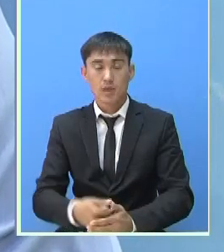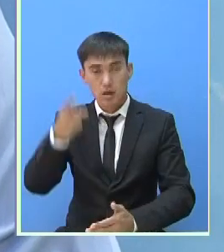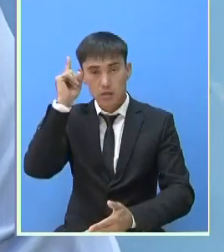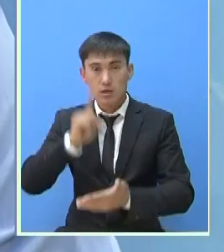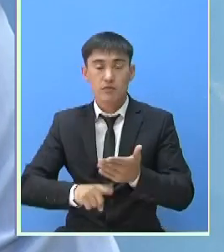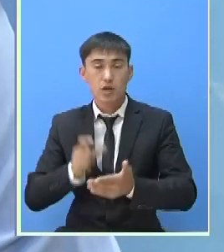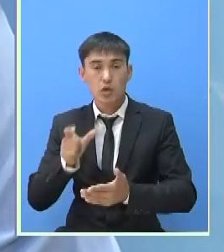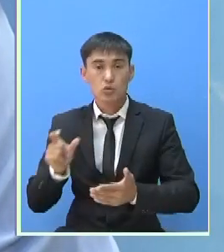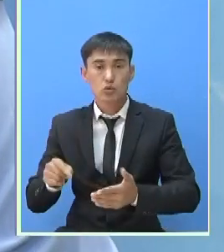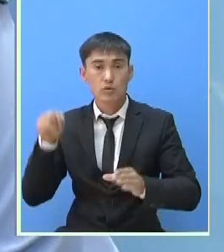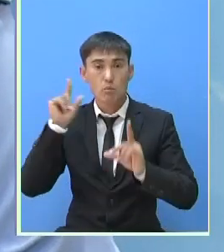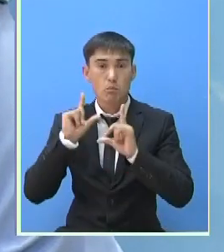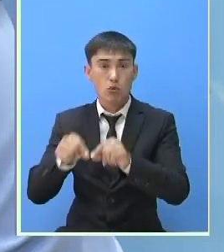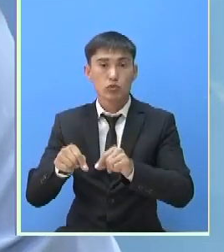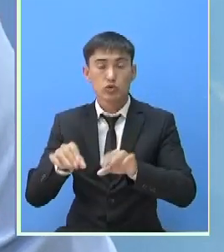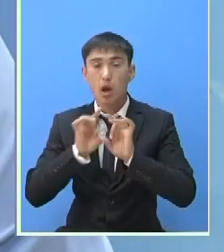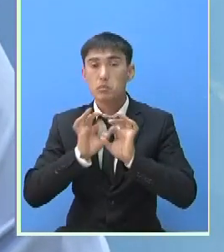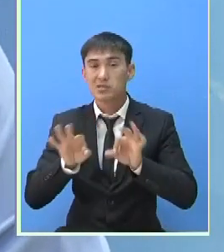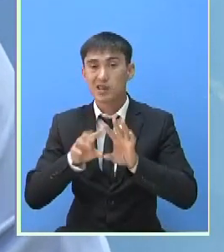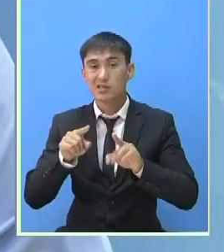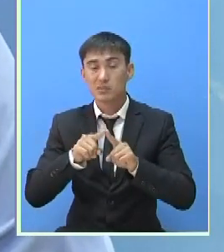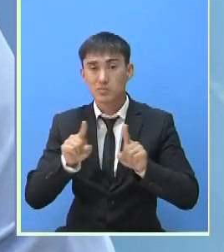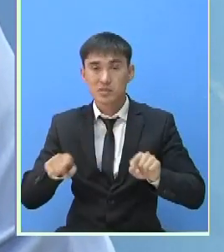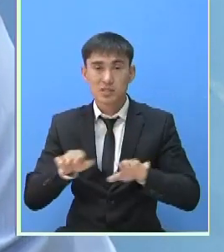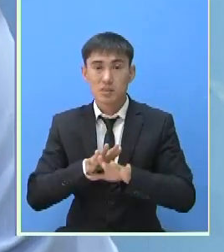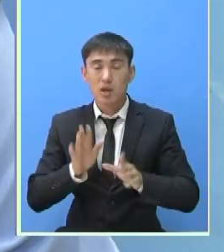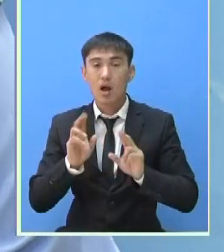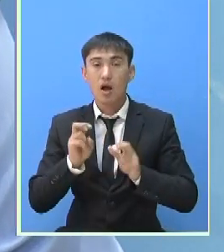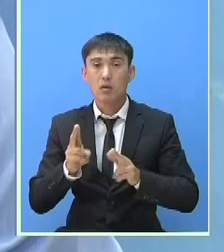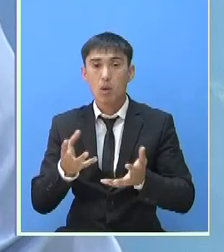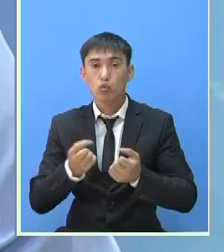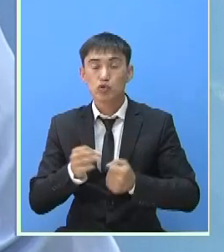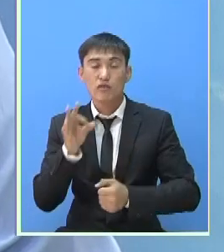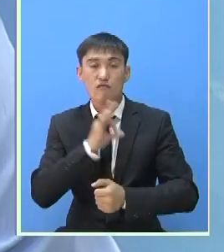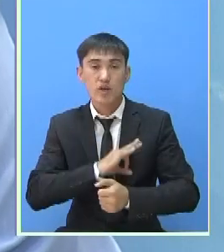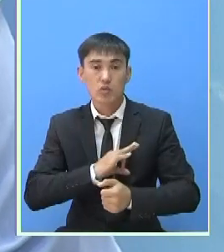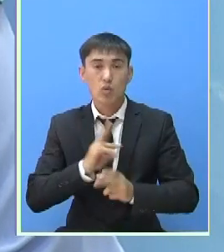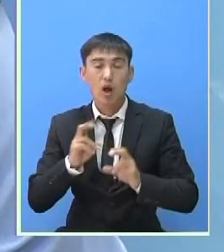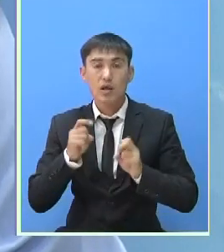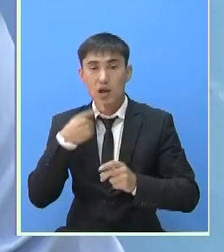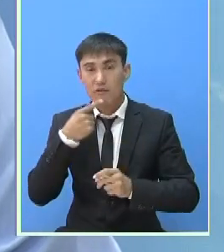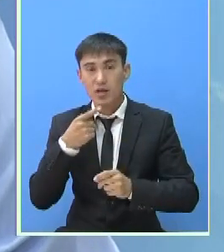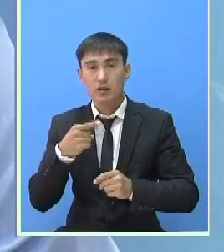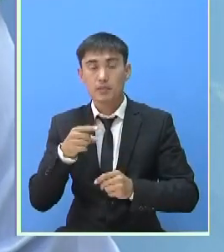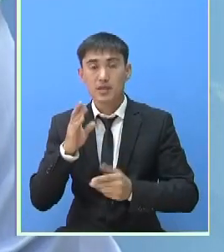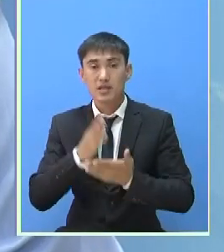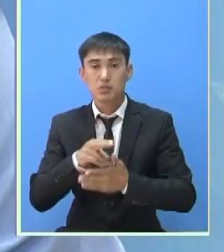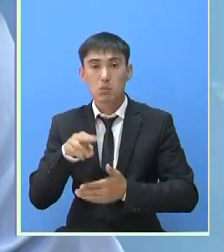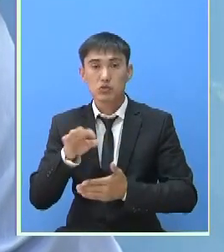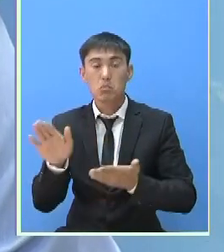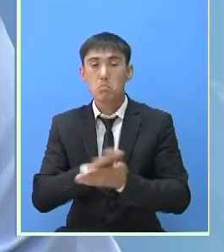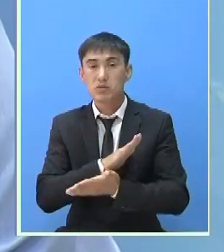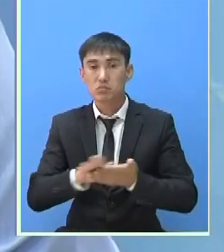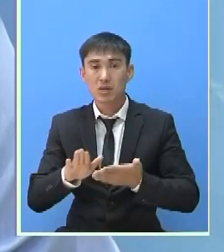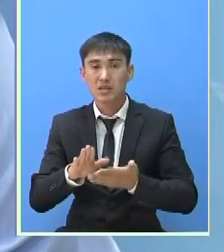доверяют людям, ходят туда, объясняют им схемы, как получить выгоду. Как я уже говорил в пословице, бесплатно